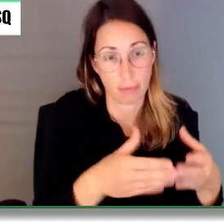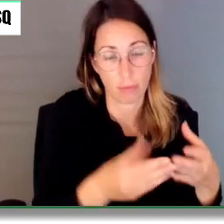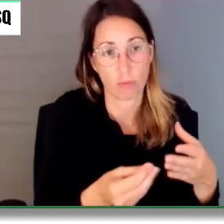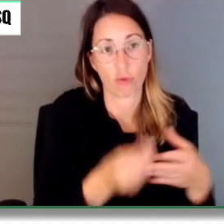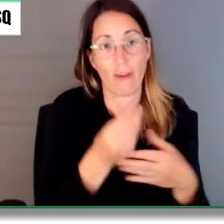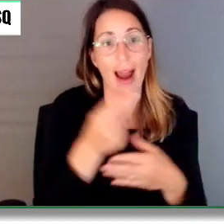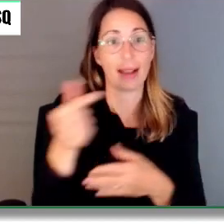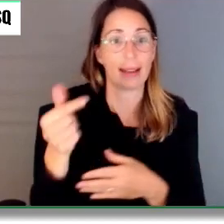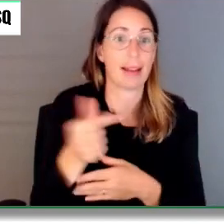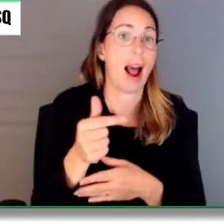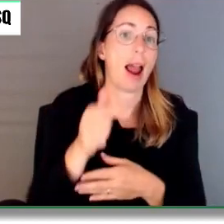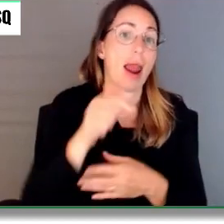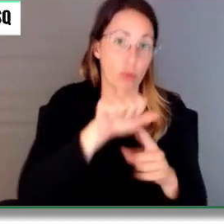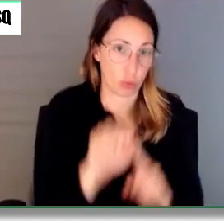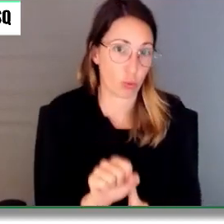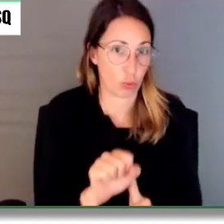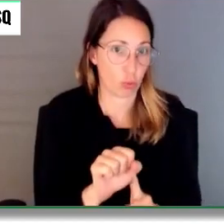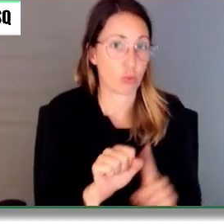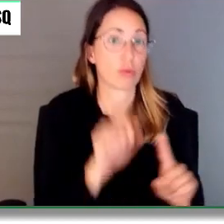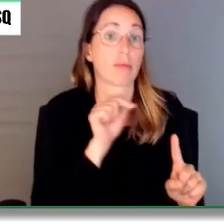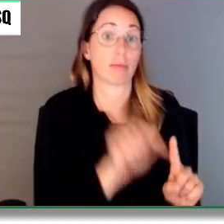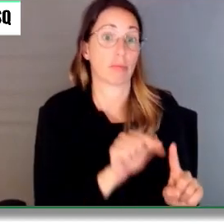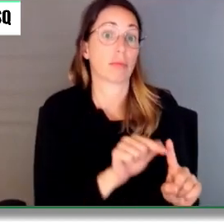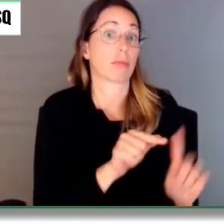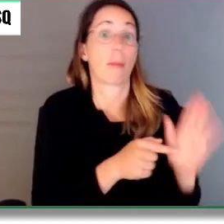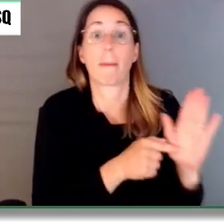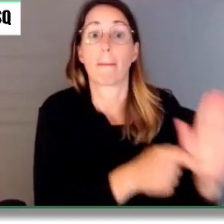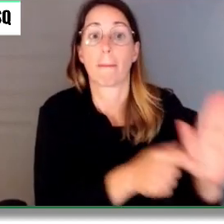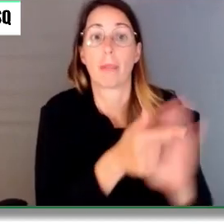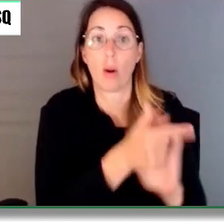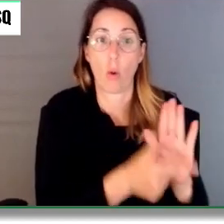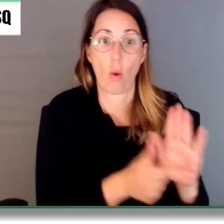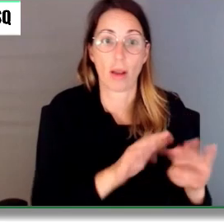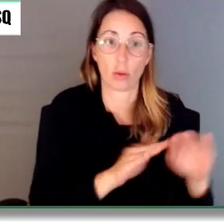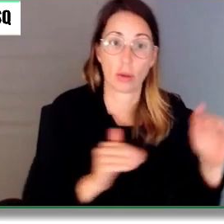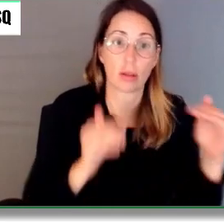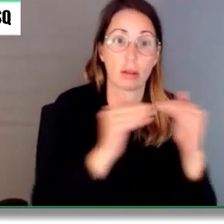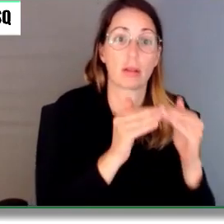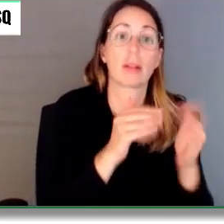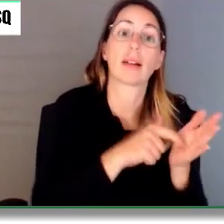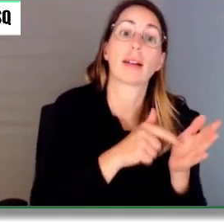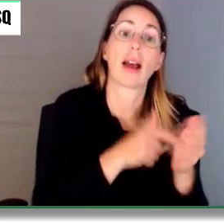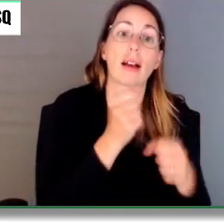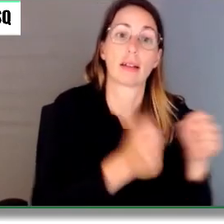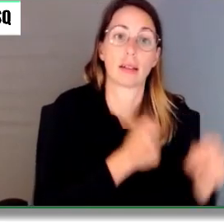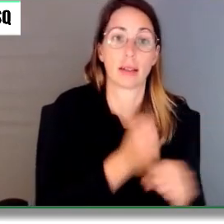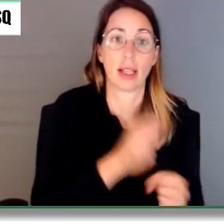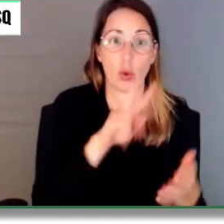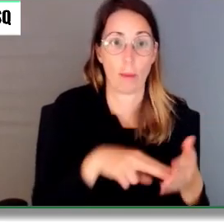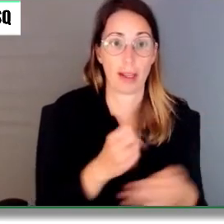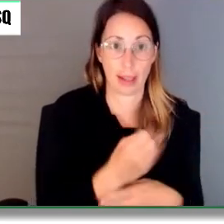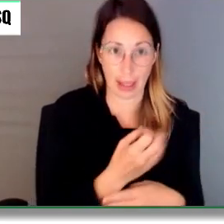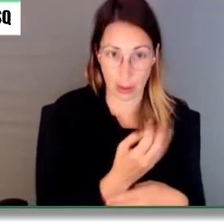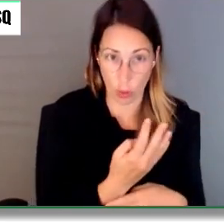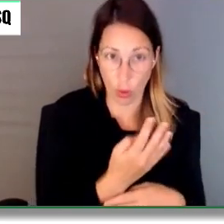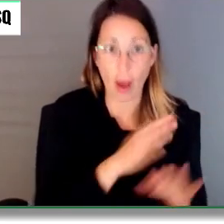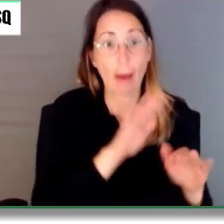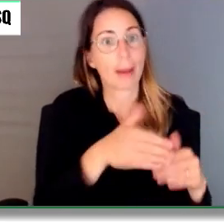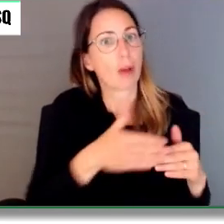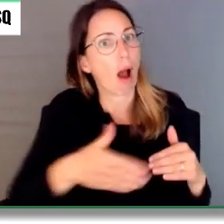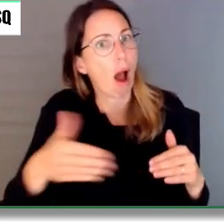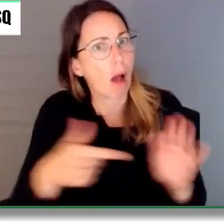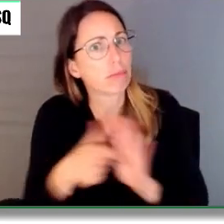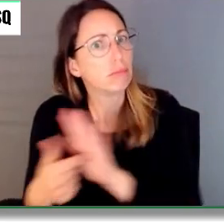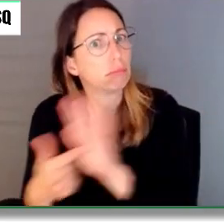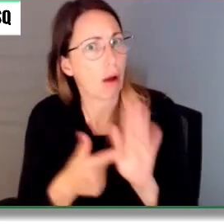avons présenté la loi sur l'inclusion en 2014 et qui a mis à l'ordre du jour l'importance